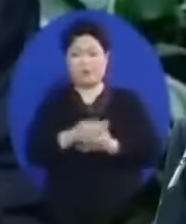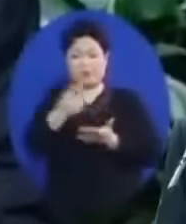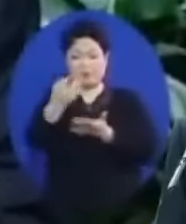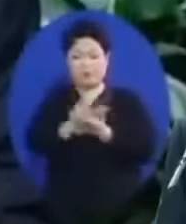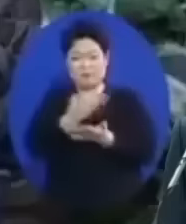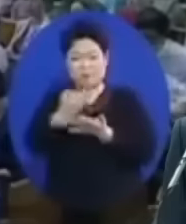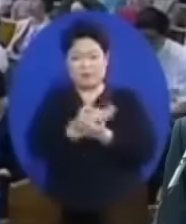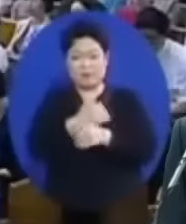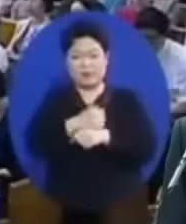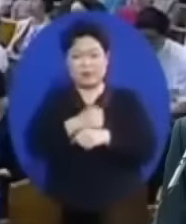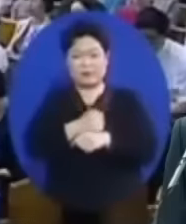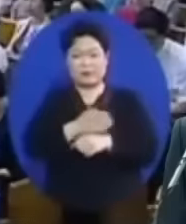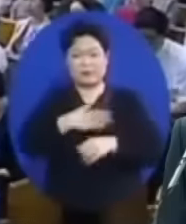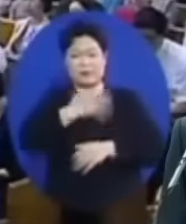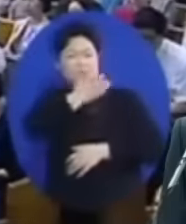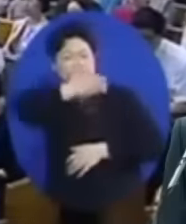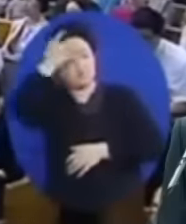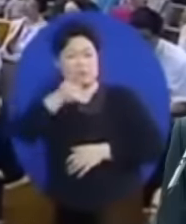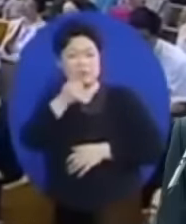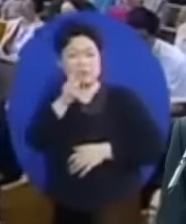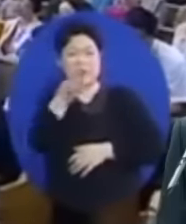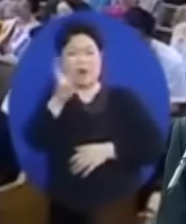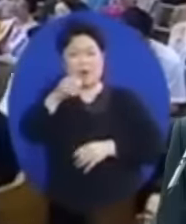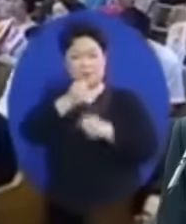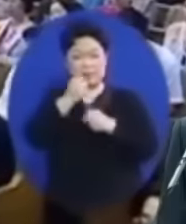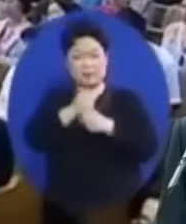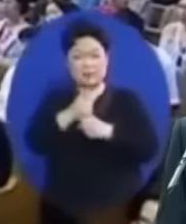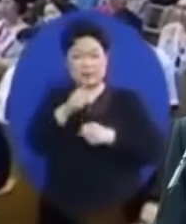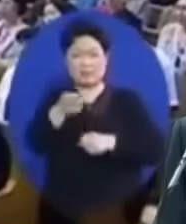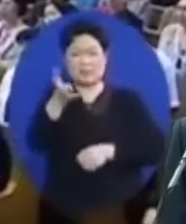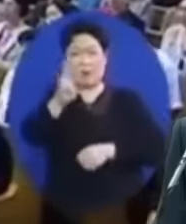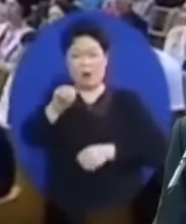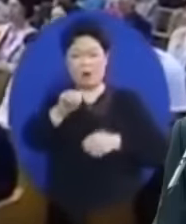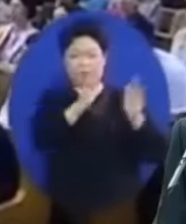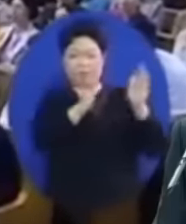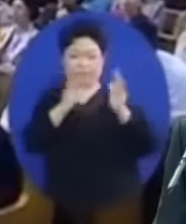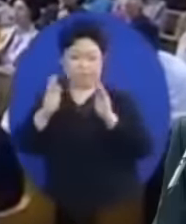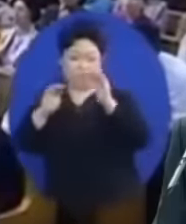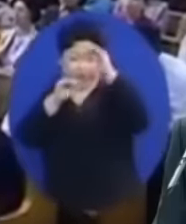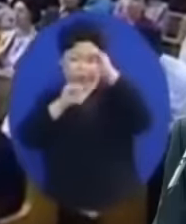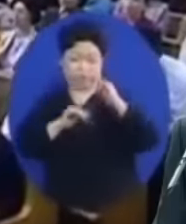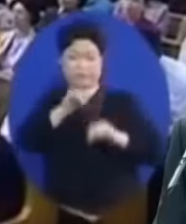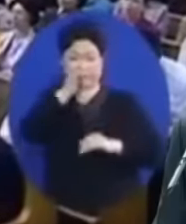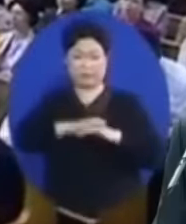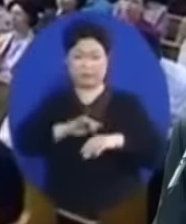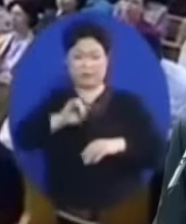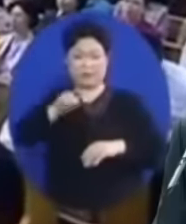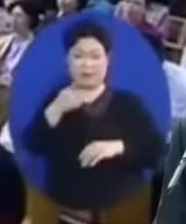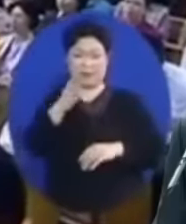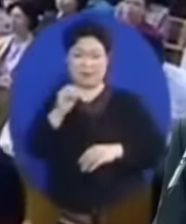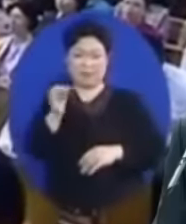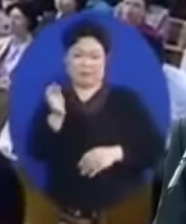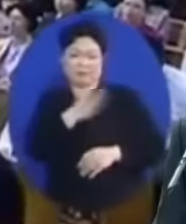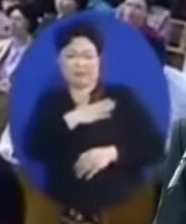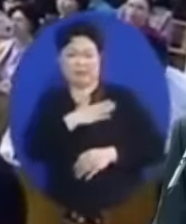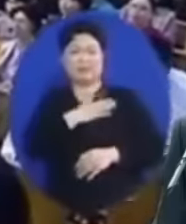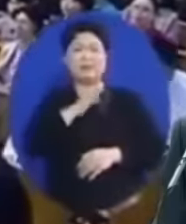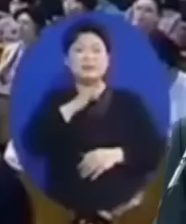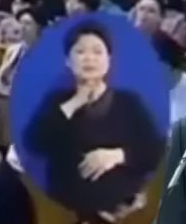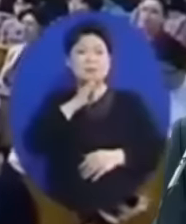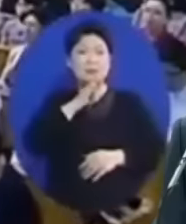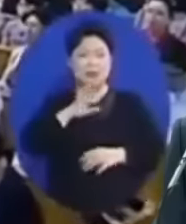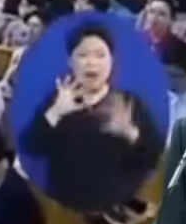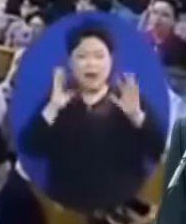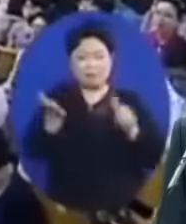벌기, 나의 꿈 10억 만들기 등 10억 시리즈가 있습니다. 그 외에도 100만 장자가 되는 법, 아이를 부자로